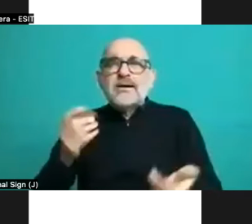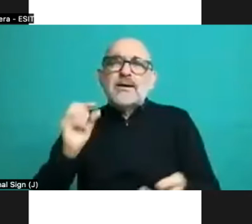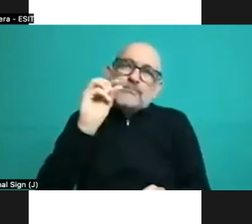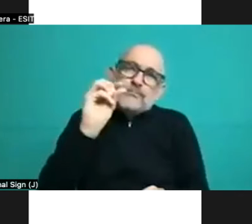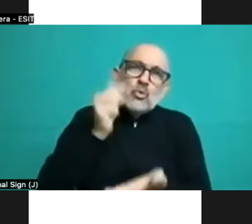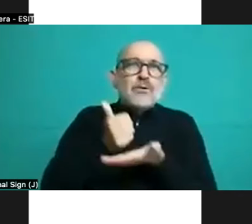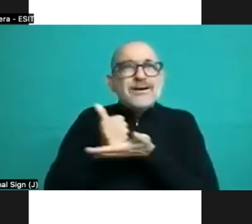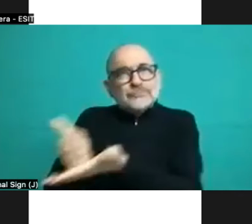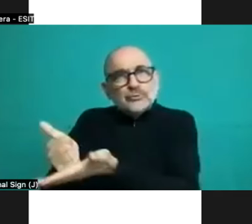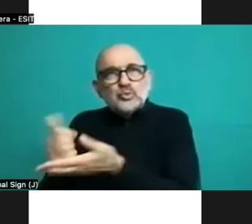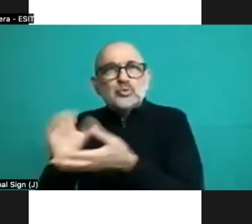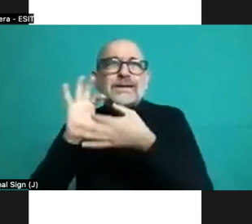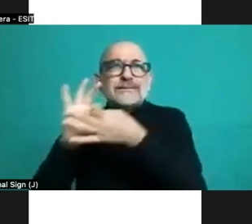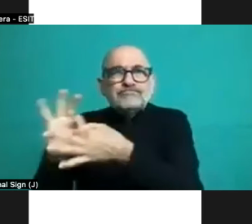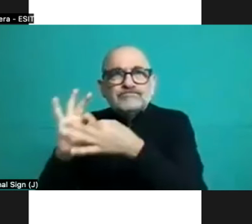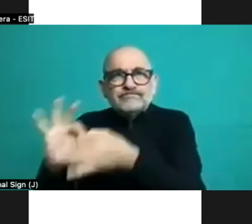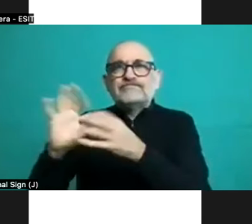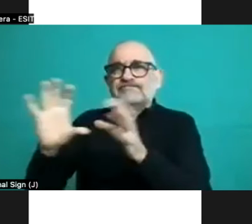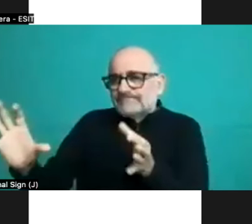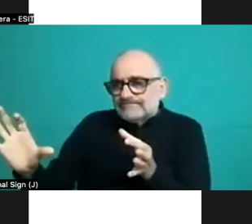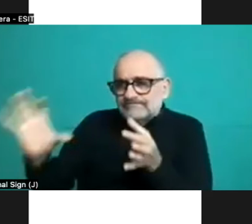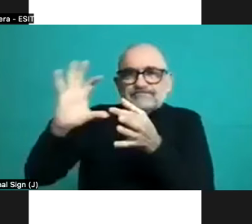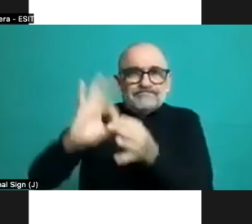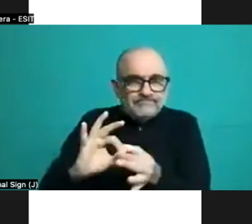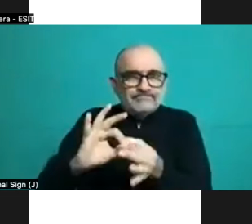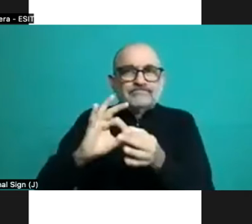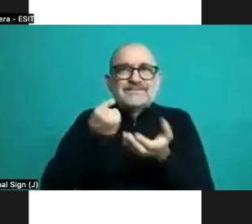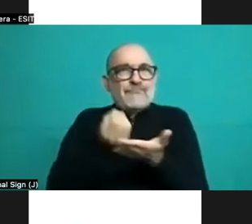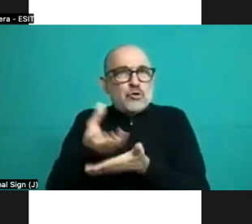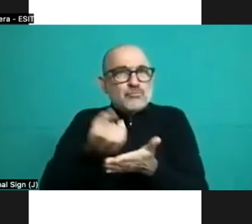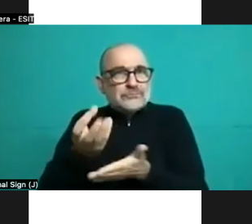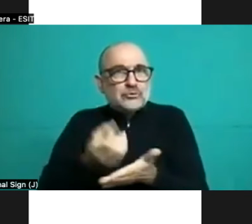Il faut être attentif pour pouvoir collaborer avec eux.